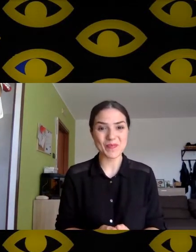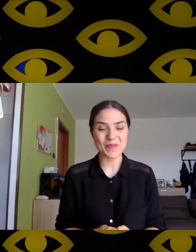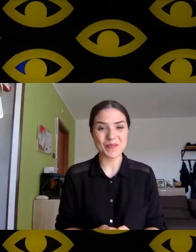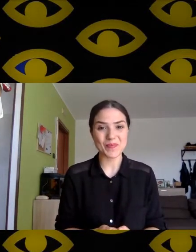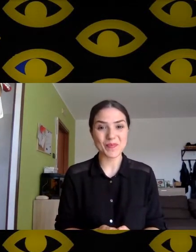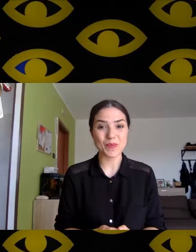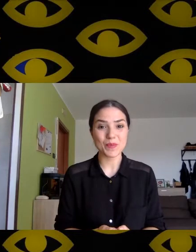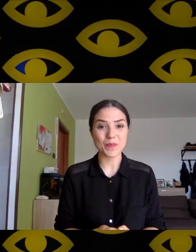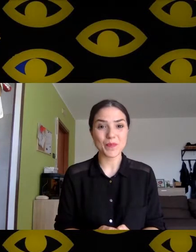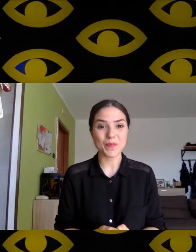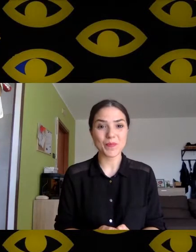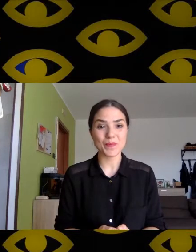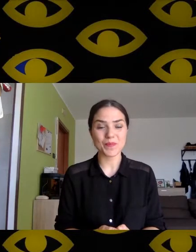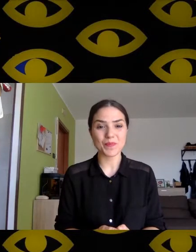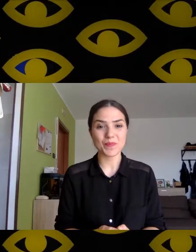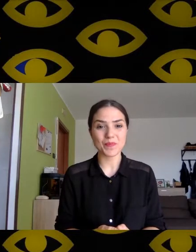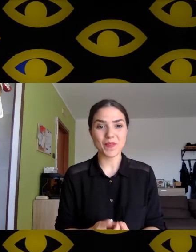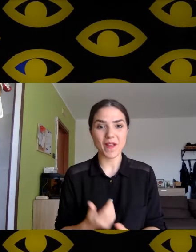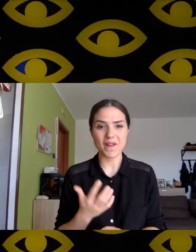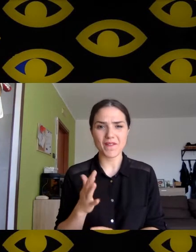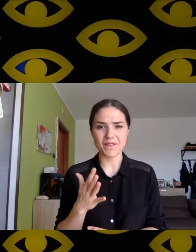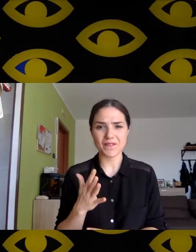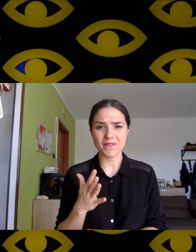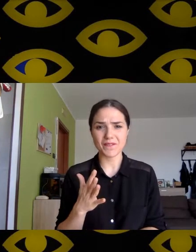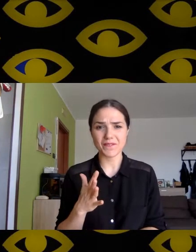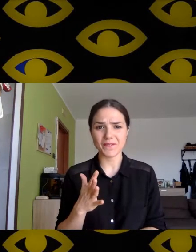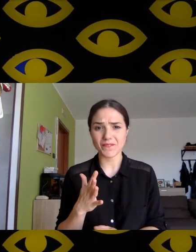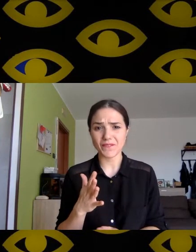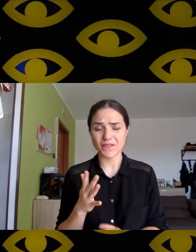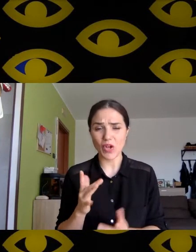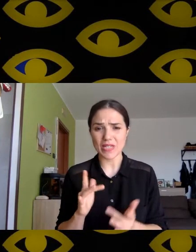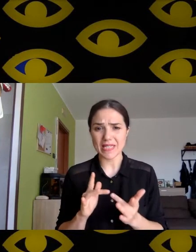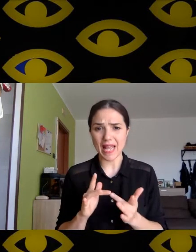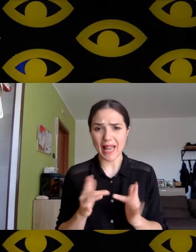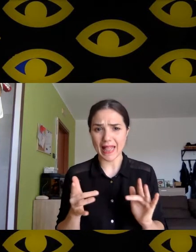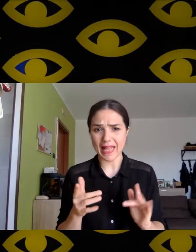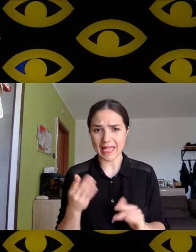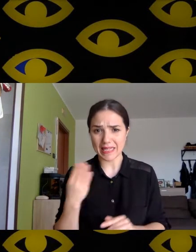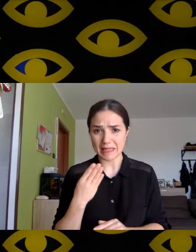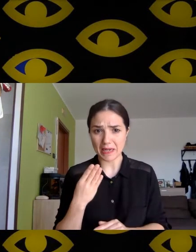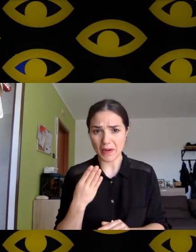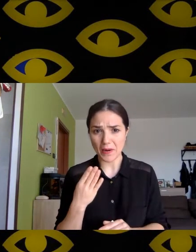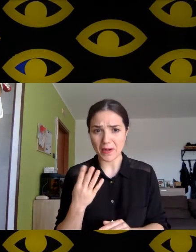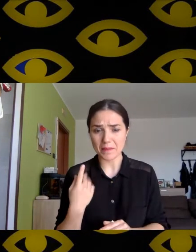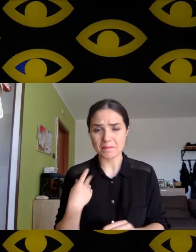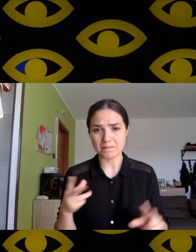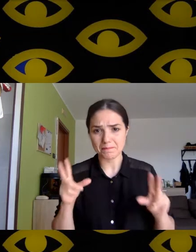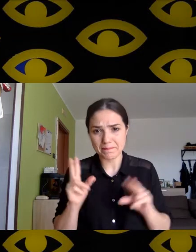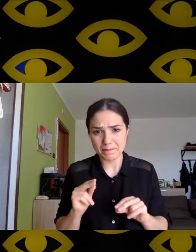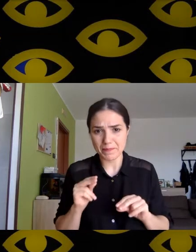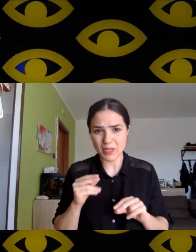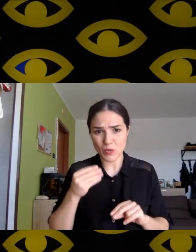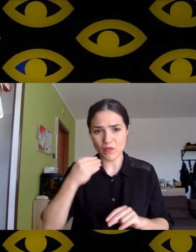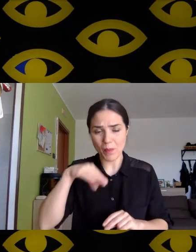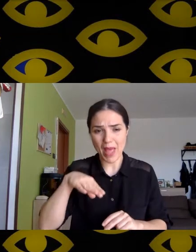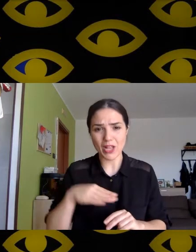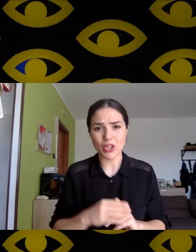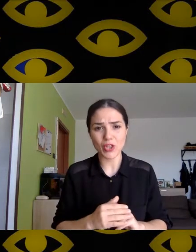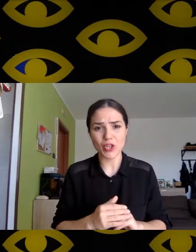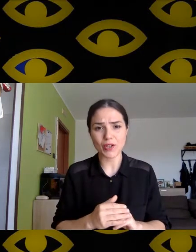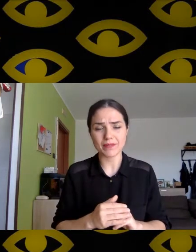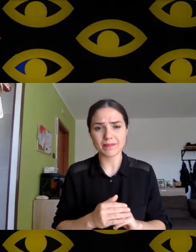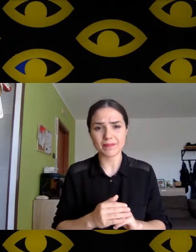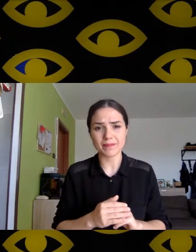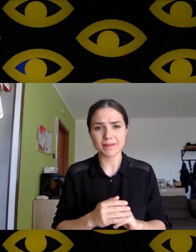forse, vediamo se per caso è cambiato il link, io ne mando eventualmente anche un altro, giusto per